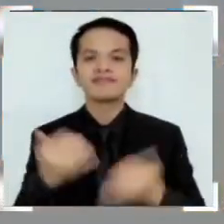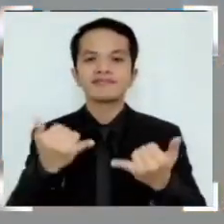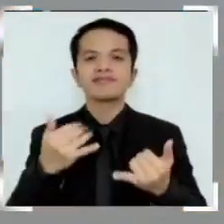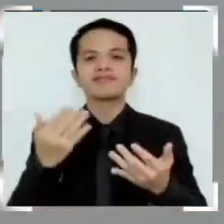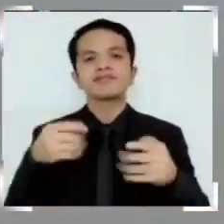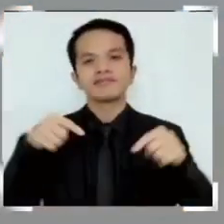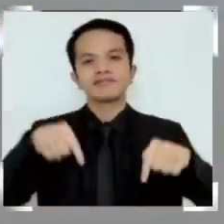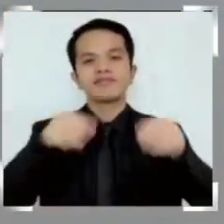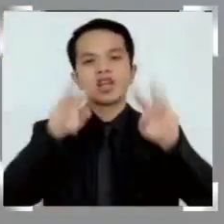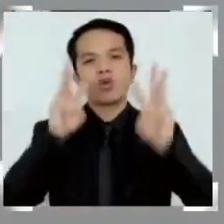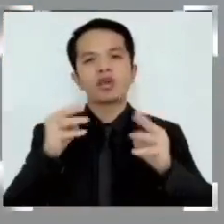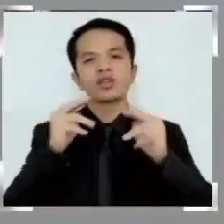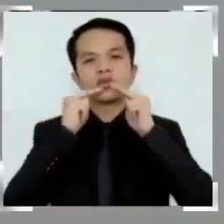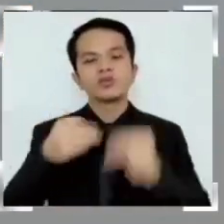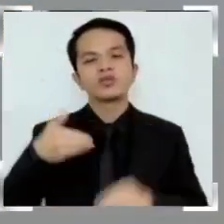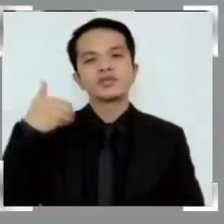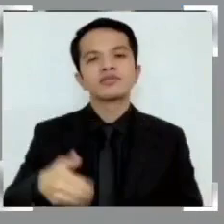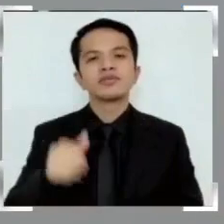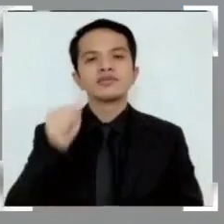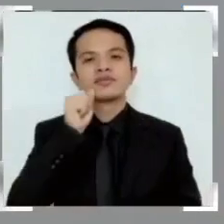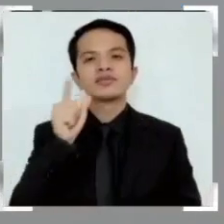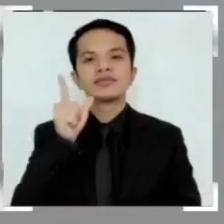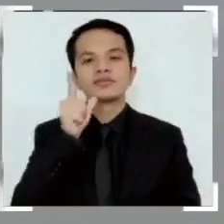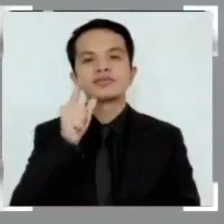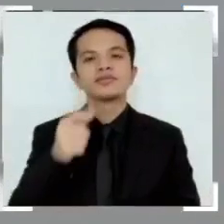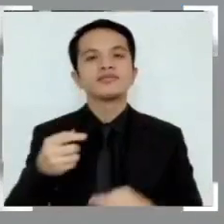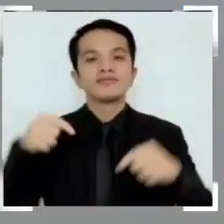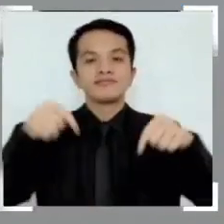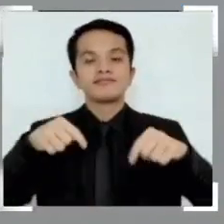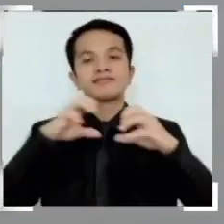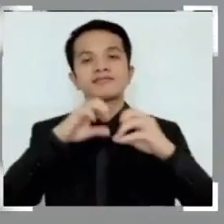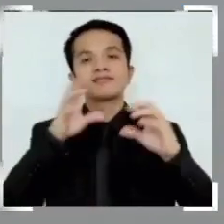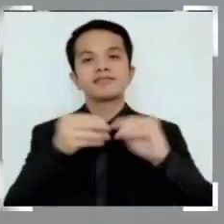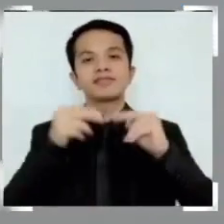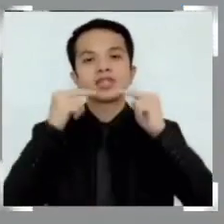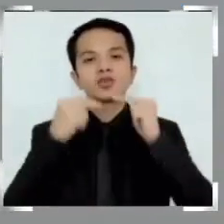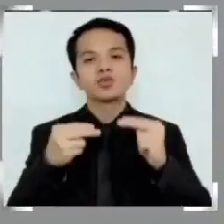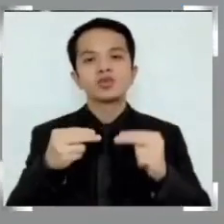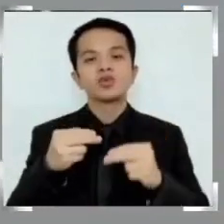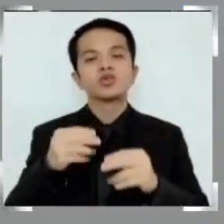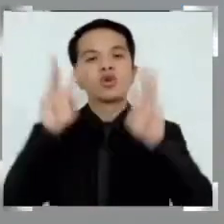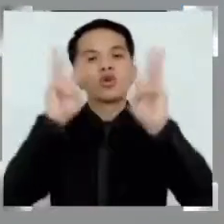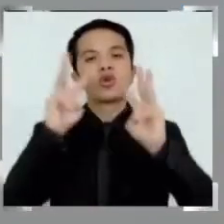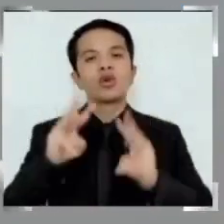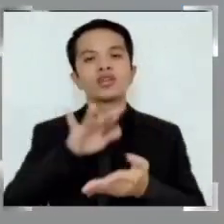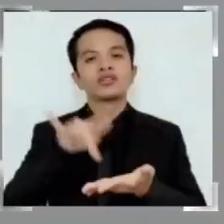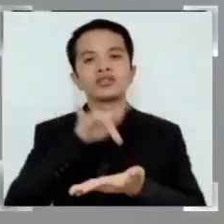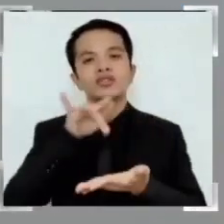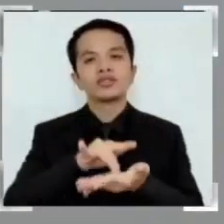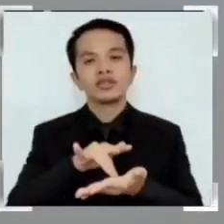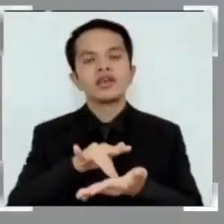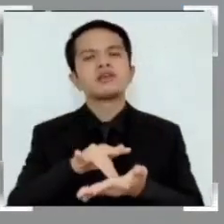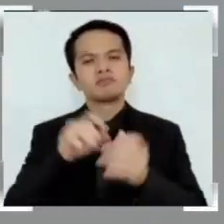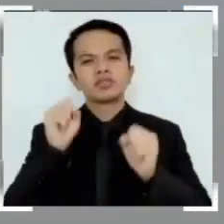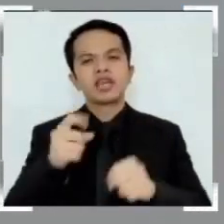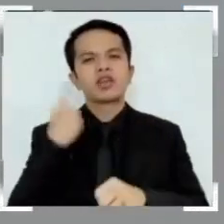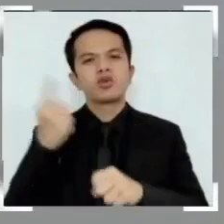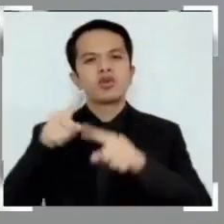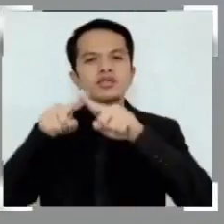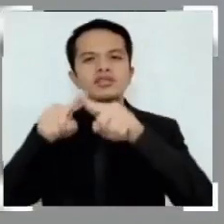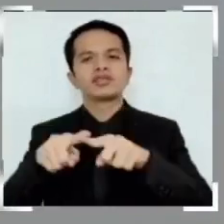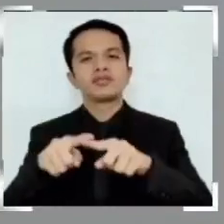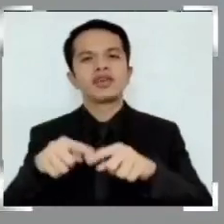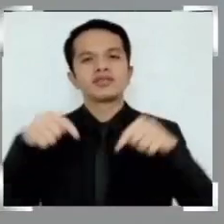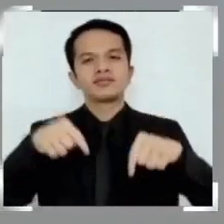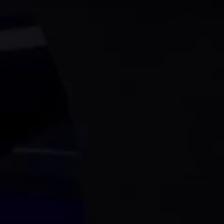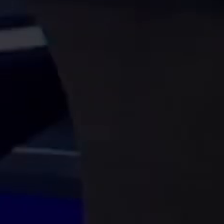panahon. Ako si Amor La Rosa. Ito ang GMA Integrated News Weather Center. Maasahan anuman ang panahon.